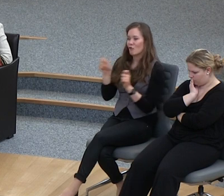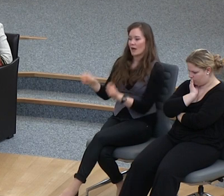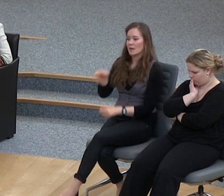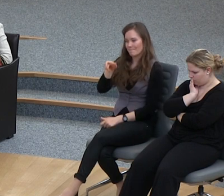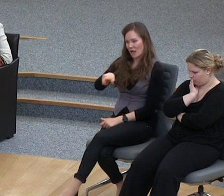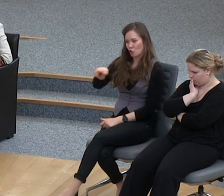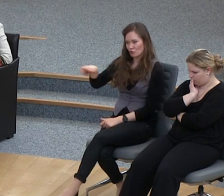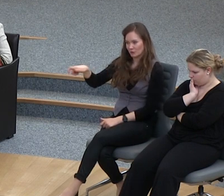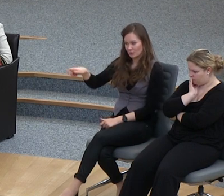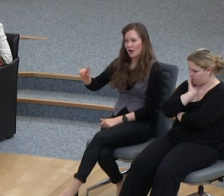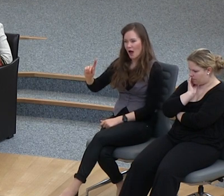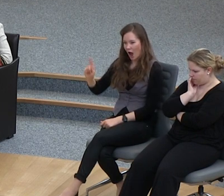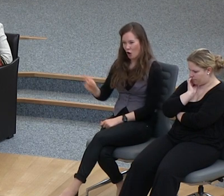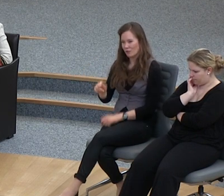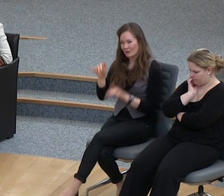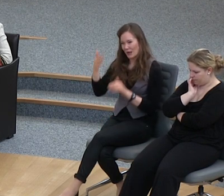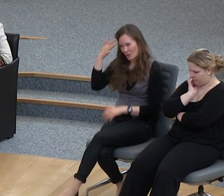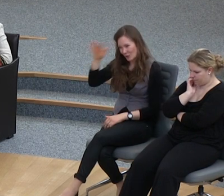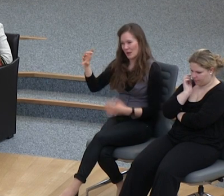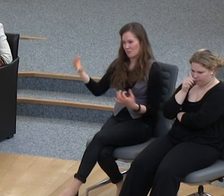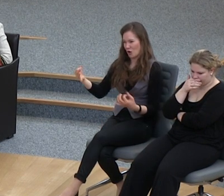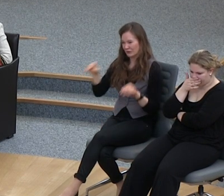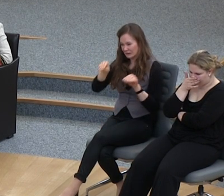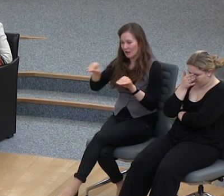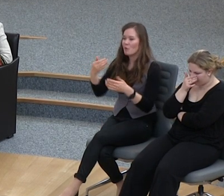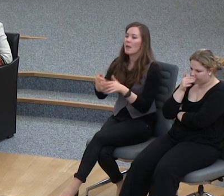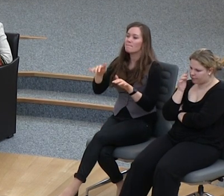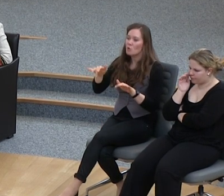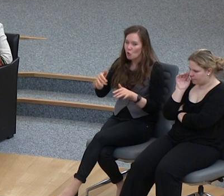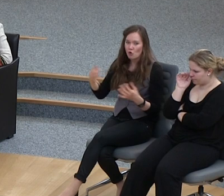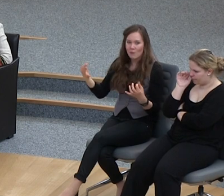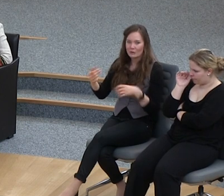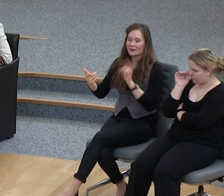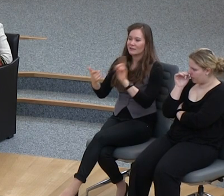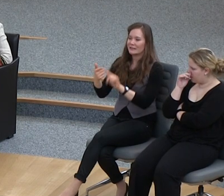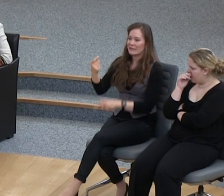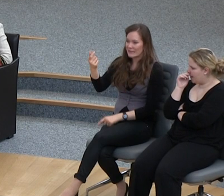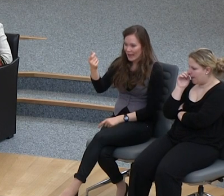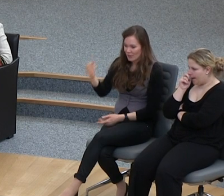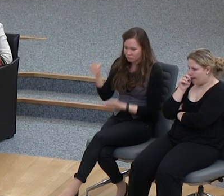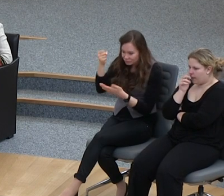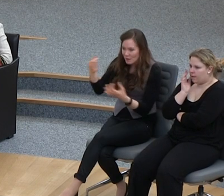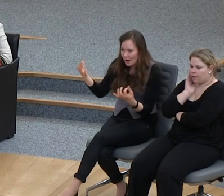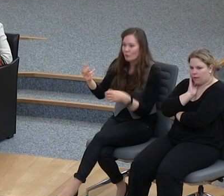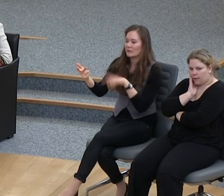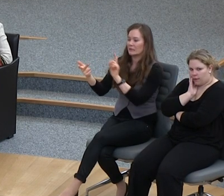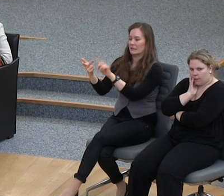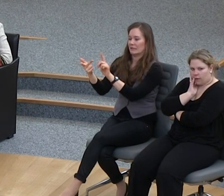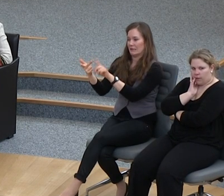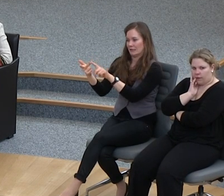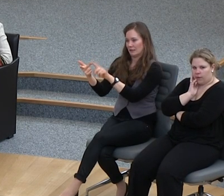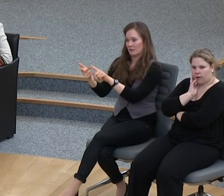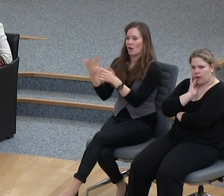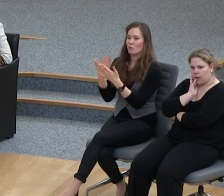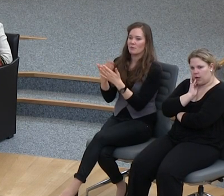auch ausgestattet sein müssen. Mit einem Büro, mit Finanzmitteln, mit der Möglichkeit,